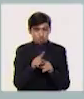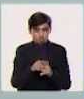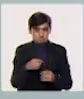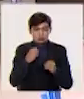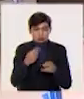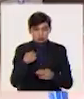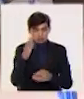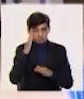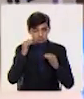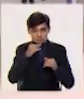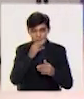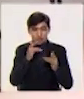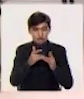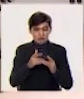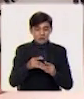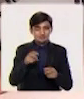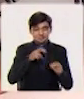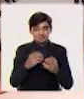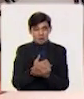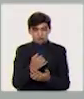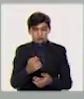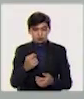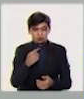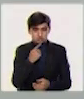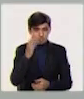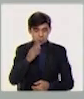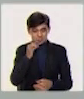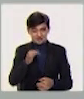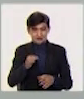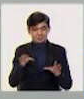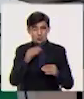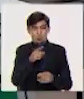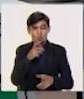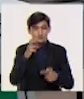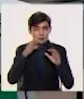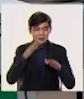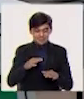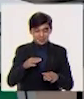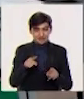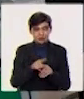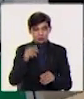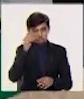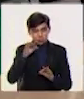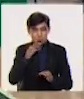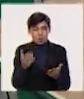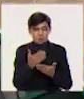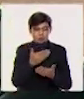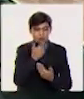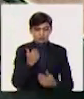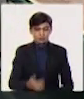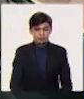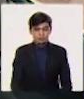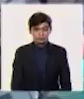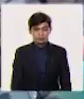жылының ортасында бос жатақхана табу қиын дейді олар. Ал мамандығы сәйкес келетін бір ғана университетте оқу ақысына жеңілдік жоқ екен.